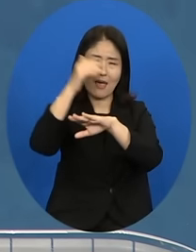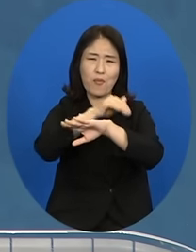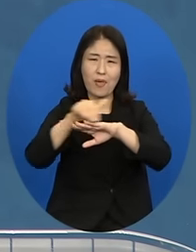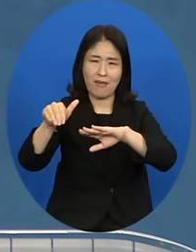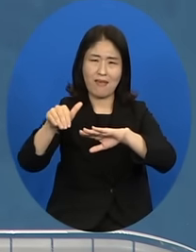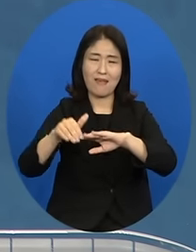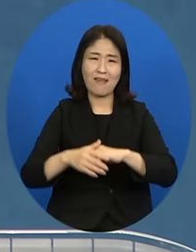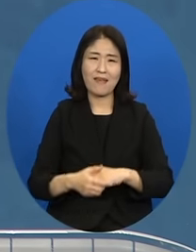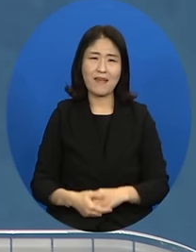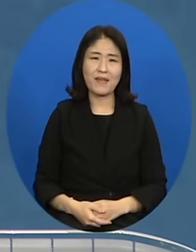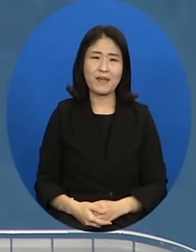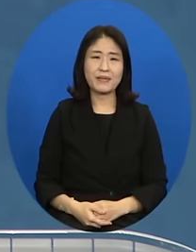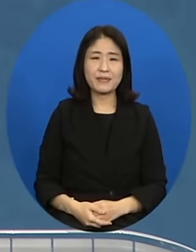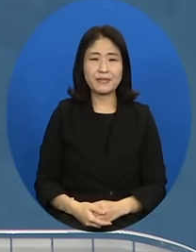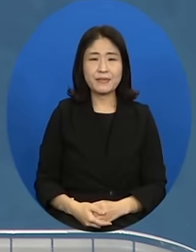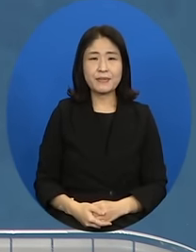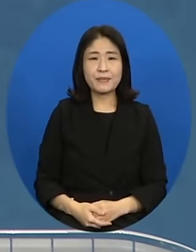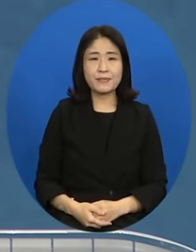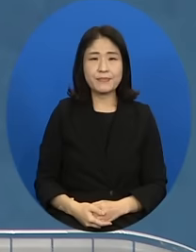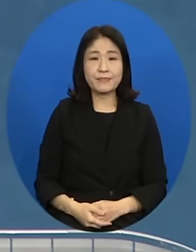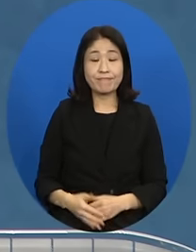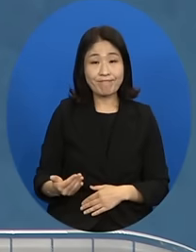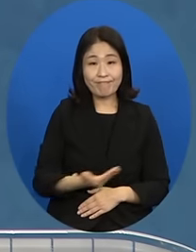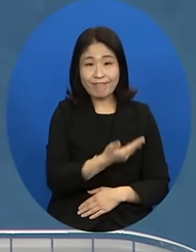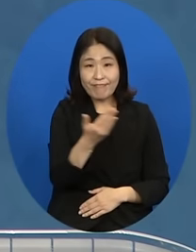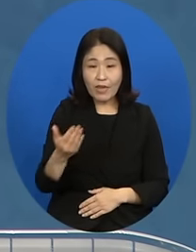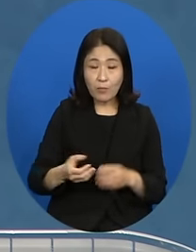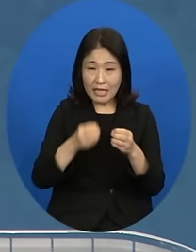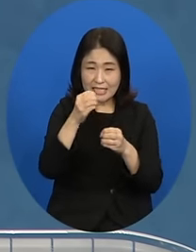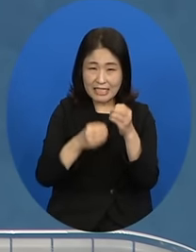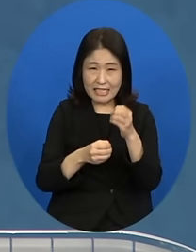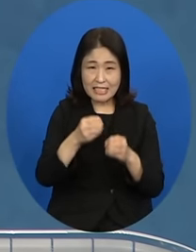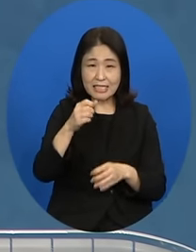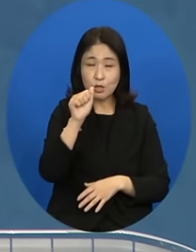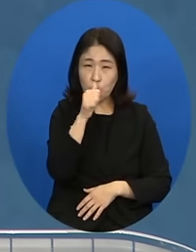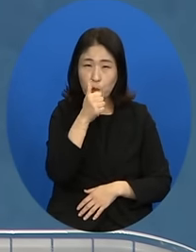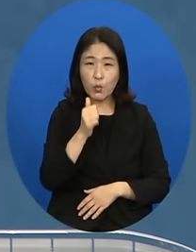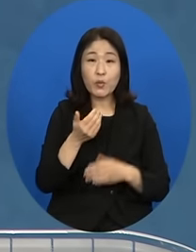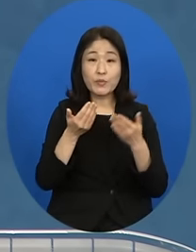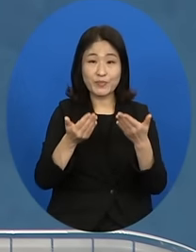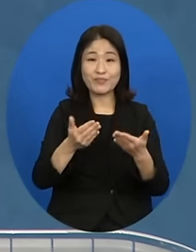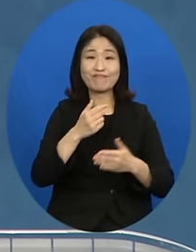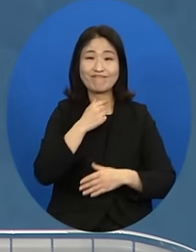제가 여러분께 시 한 편을 소개해드리고 싶습니다.